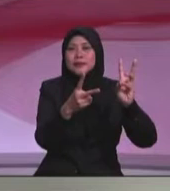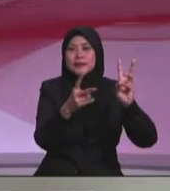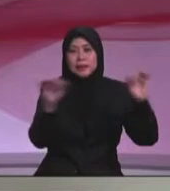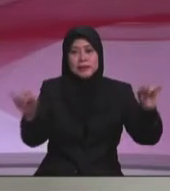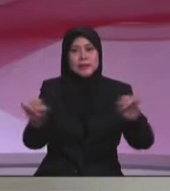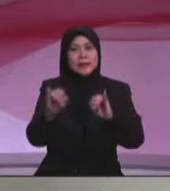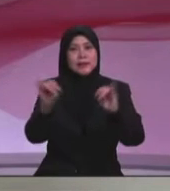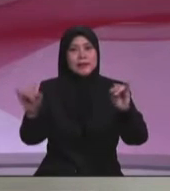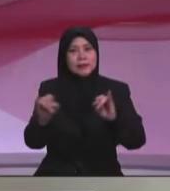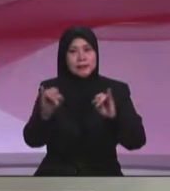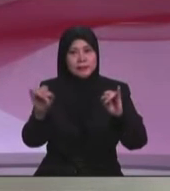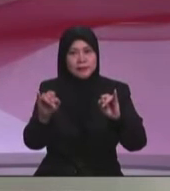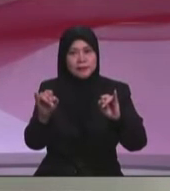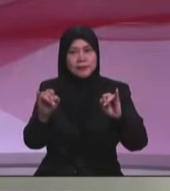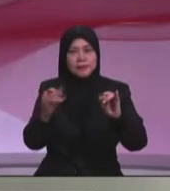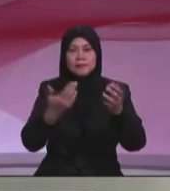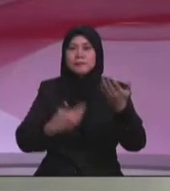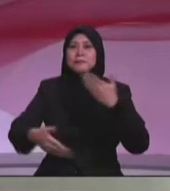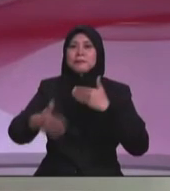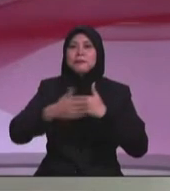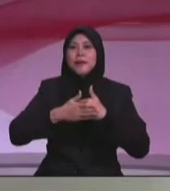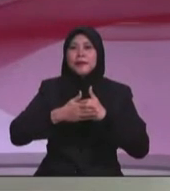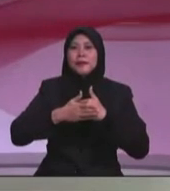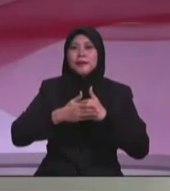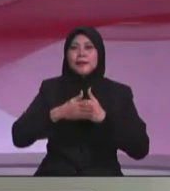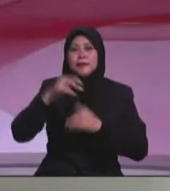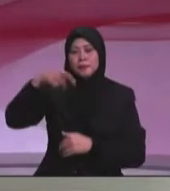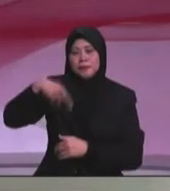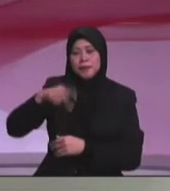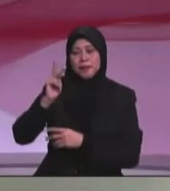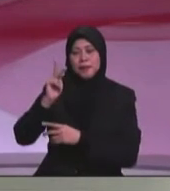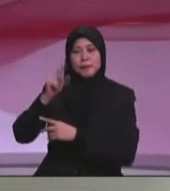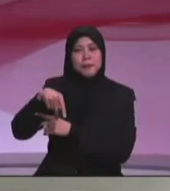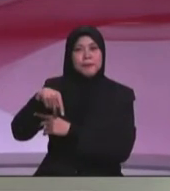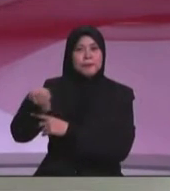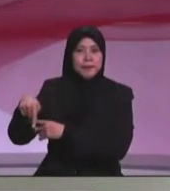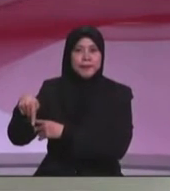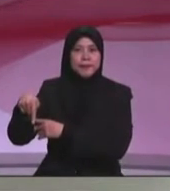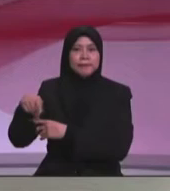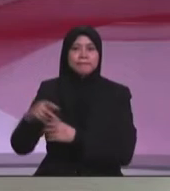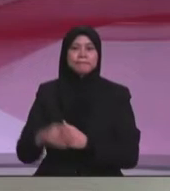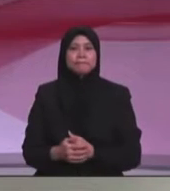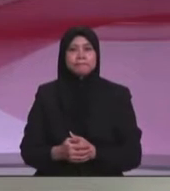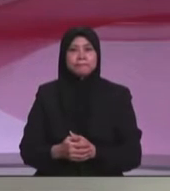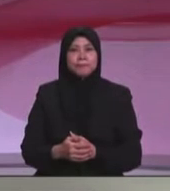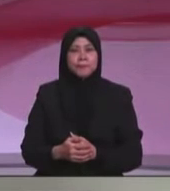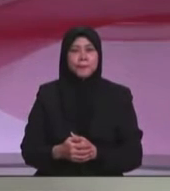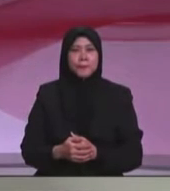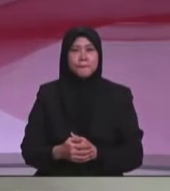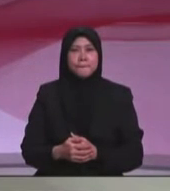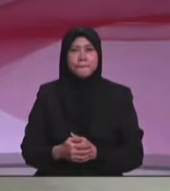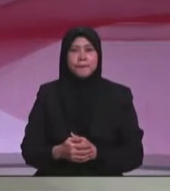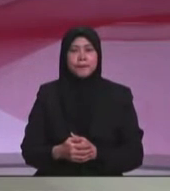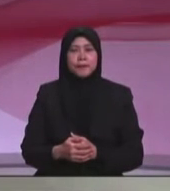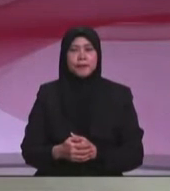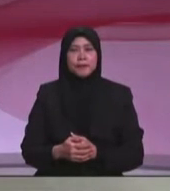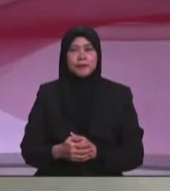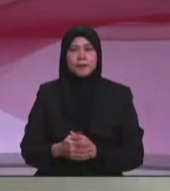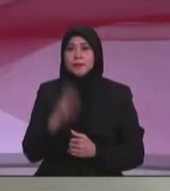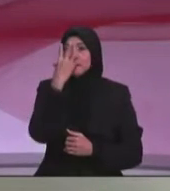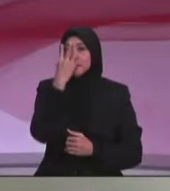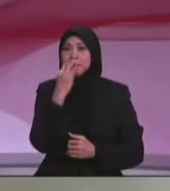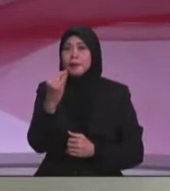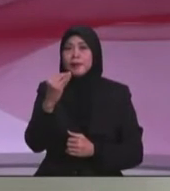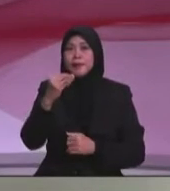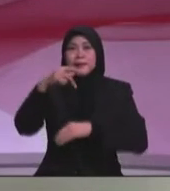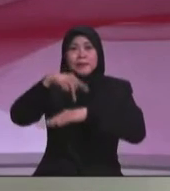hari Isnin dikembalikan kepada PKPP. Jadi manakala Seremban